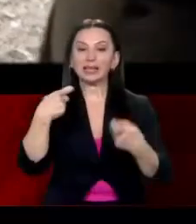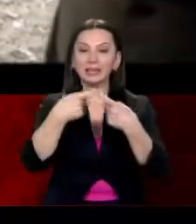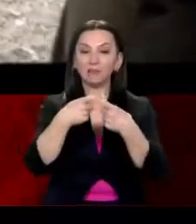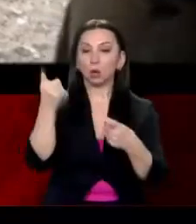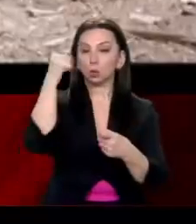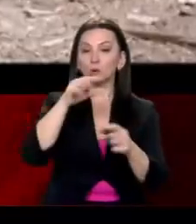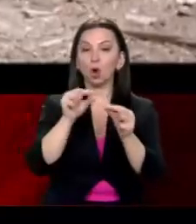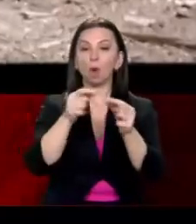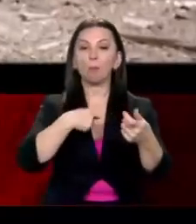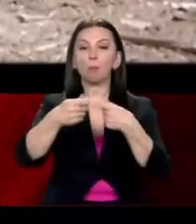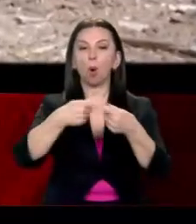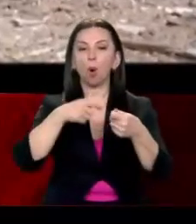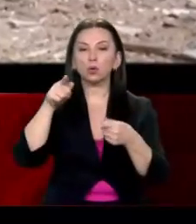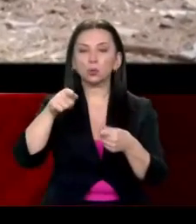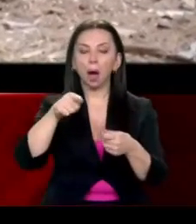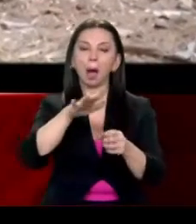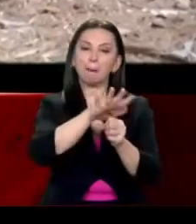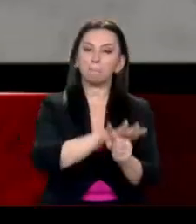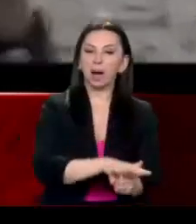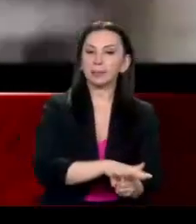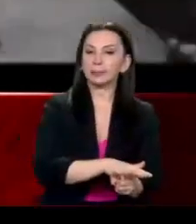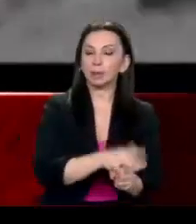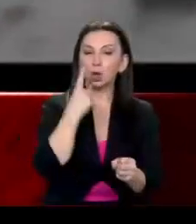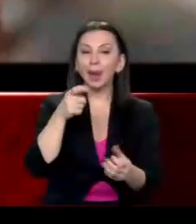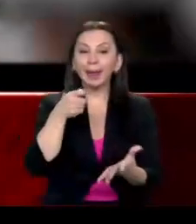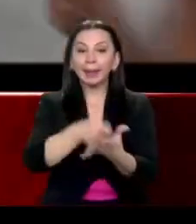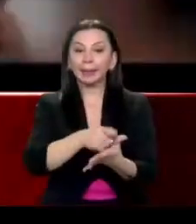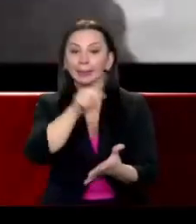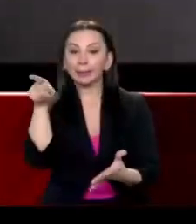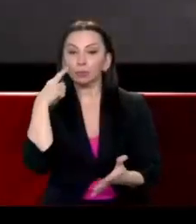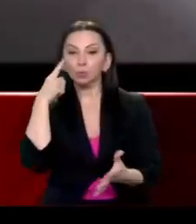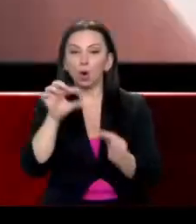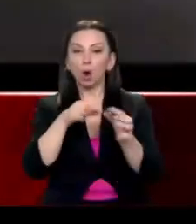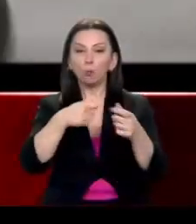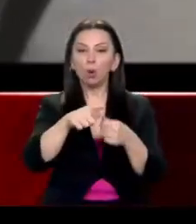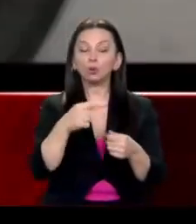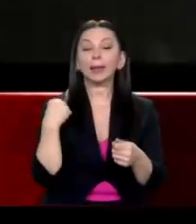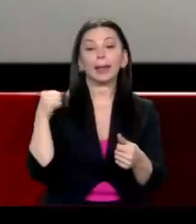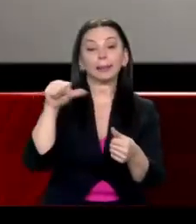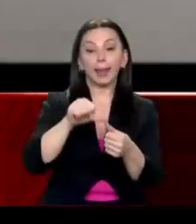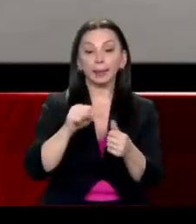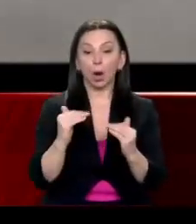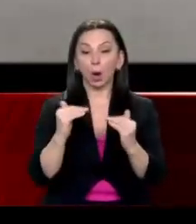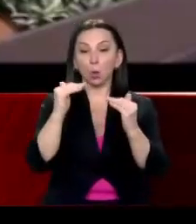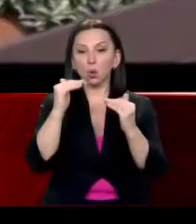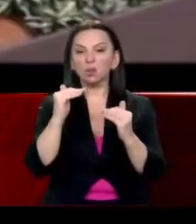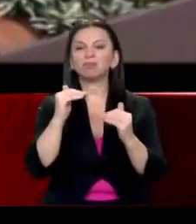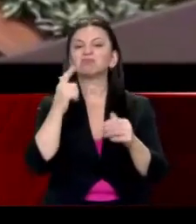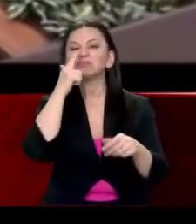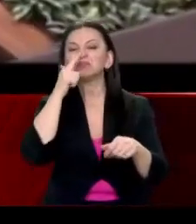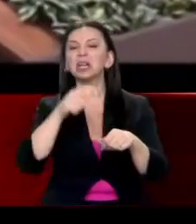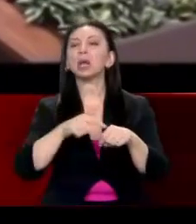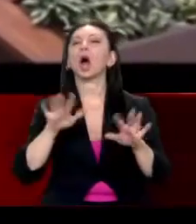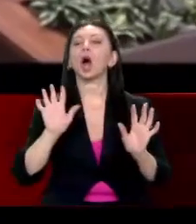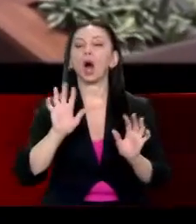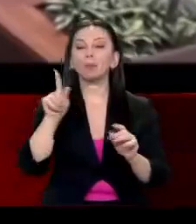nedeniyle borsanın baskı altında olması da yatırımcının önümüzdeki süreçte borsanın yeniden yükseleceğine olan inancını kırdı. Bu